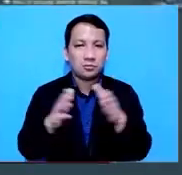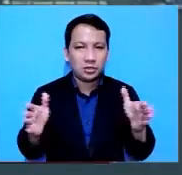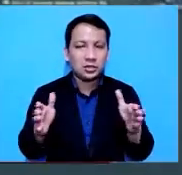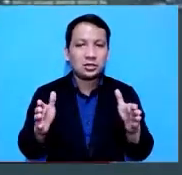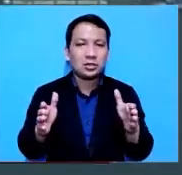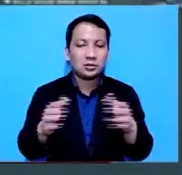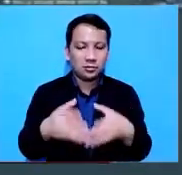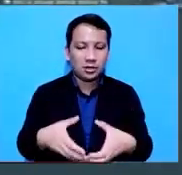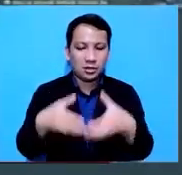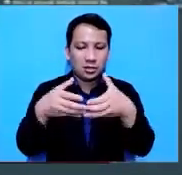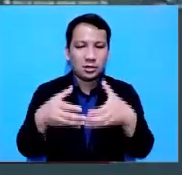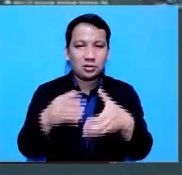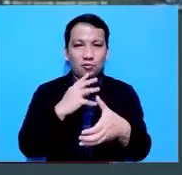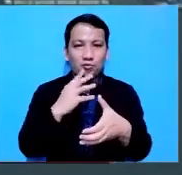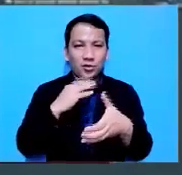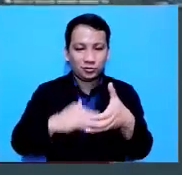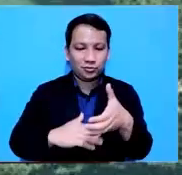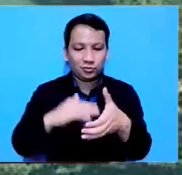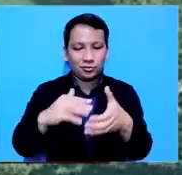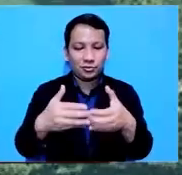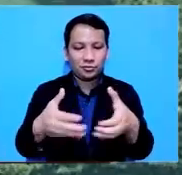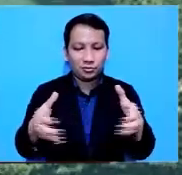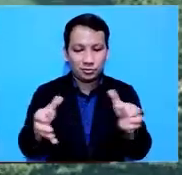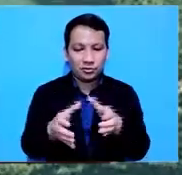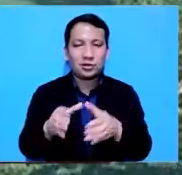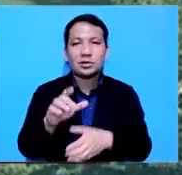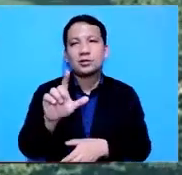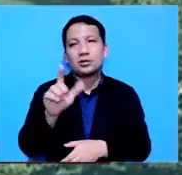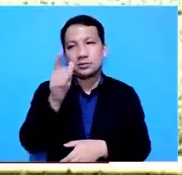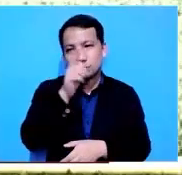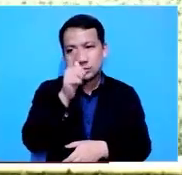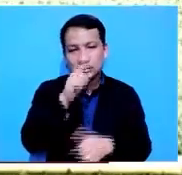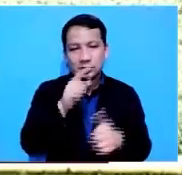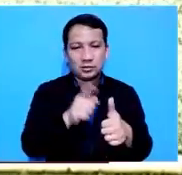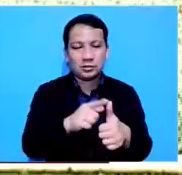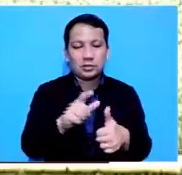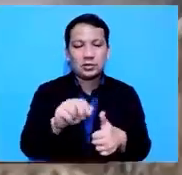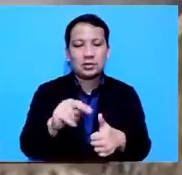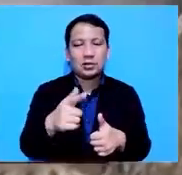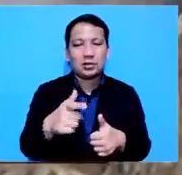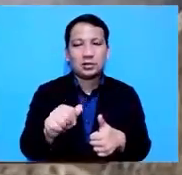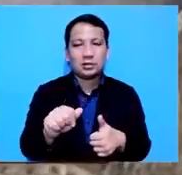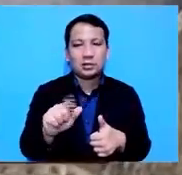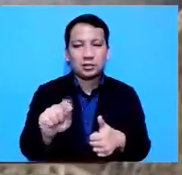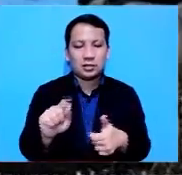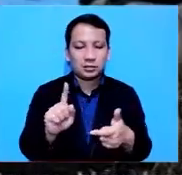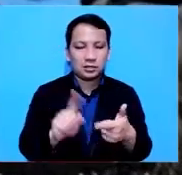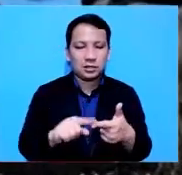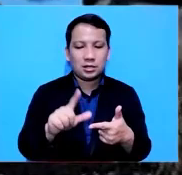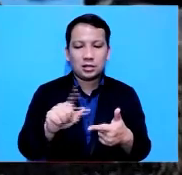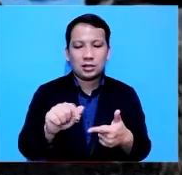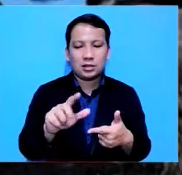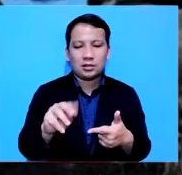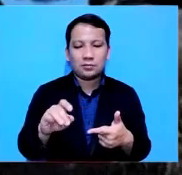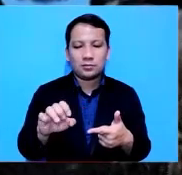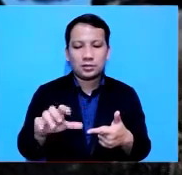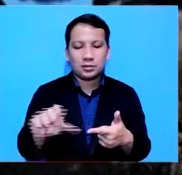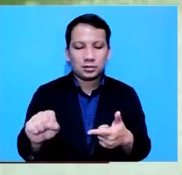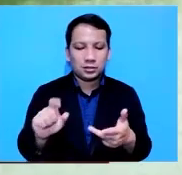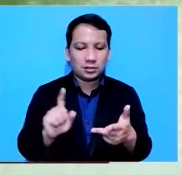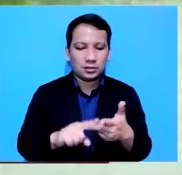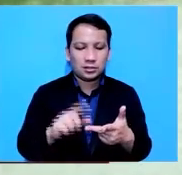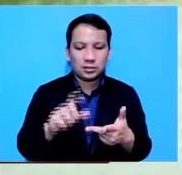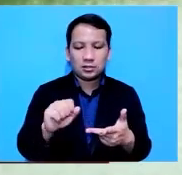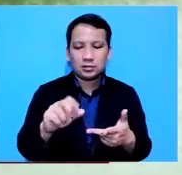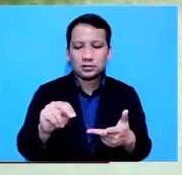na pinagkukunan ng tubig sa Luzon. Yan ay ang Angat, La Mesa, San Roque at Caliraya Dam. At